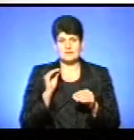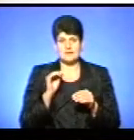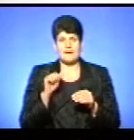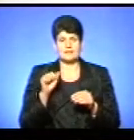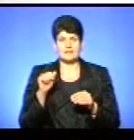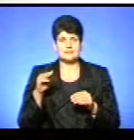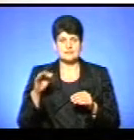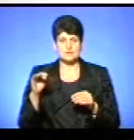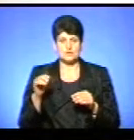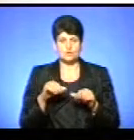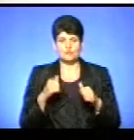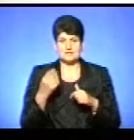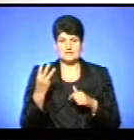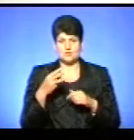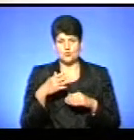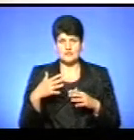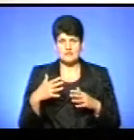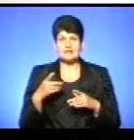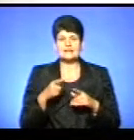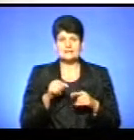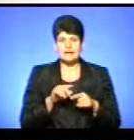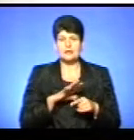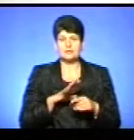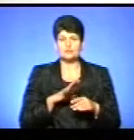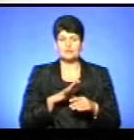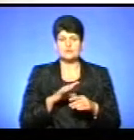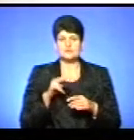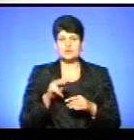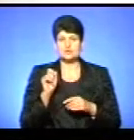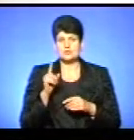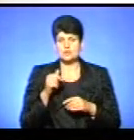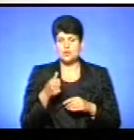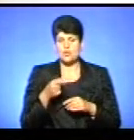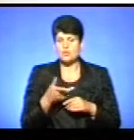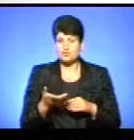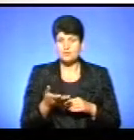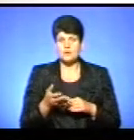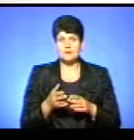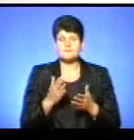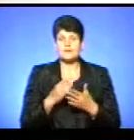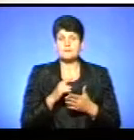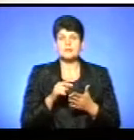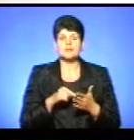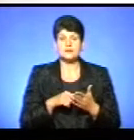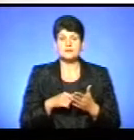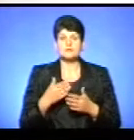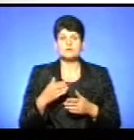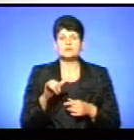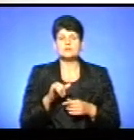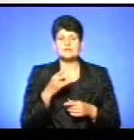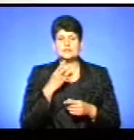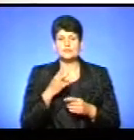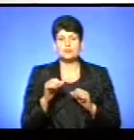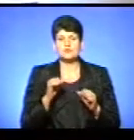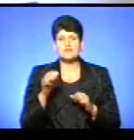3-го рівня. Так атестувалися наші вчителі з 2011 року. Тобто постає питання, за чим дивилося